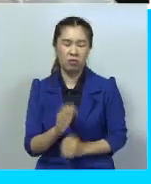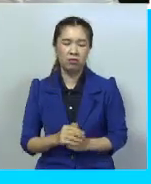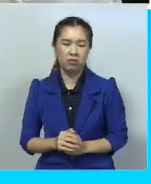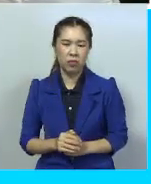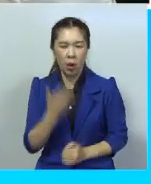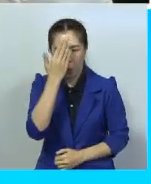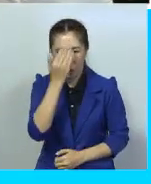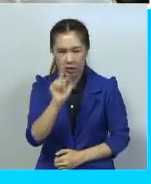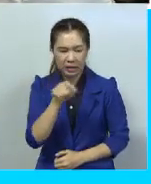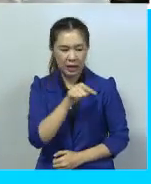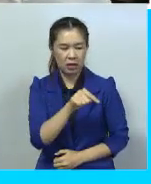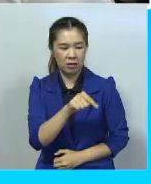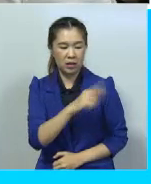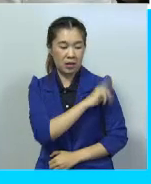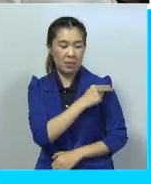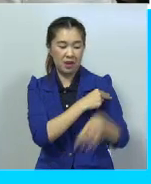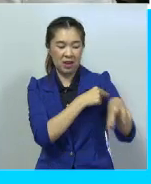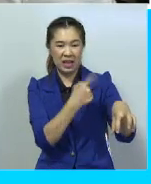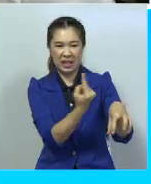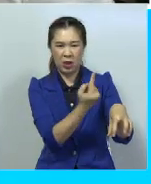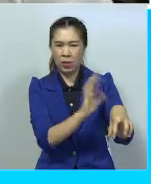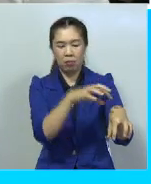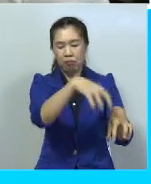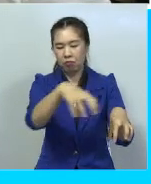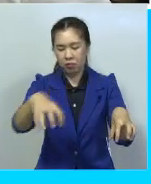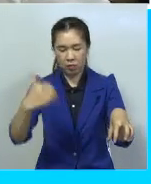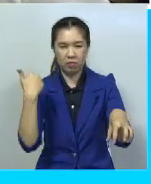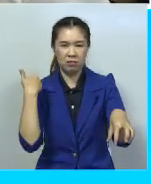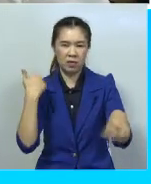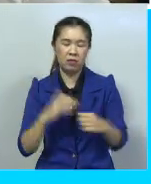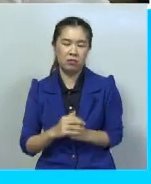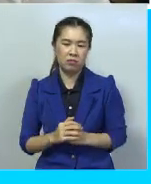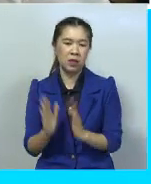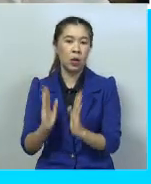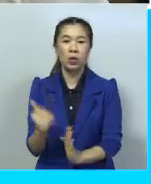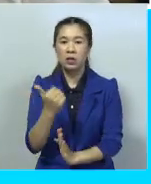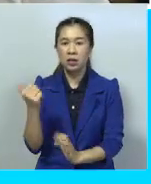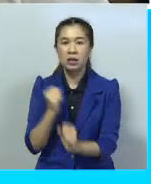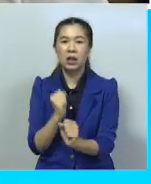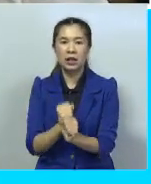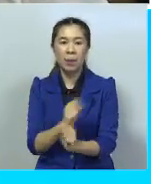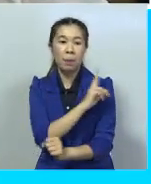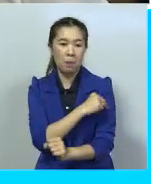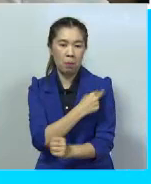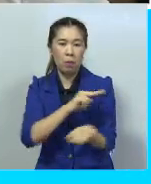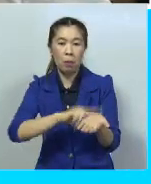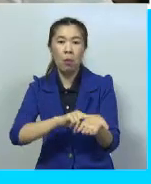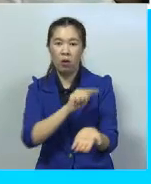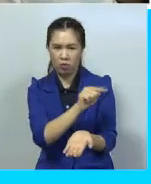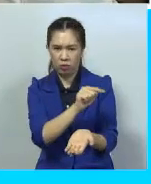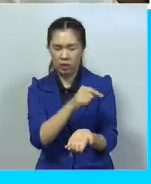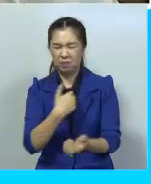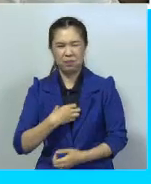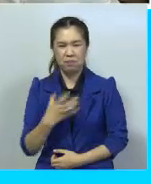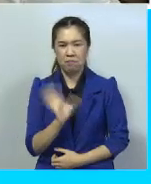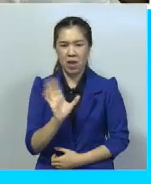ก็คือน่าจะมีคนอื่นด้วยหรือเปล่าที่แบบจะทำกับหมอคนนี้อีกอะไรอย่างเงี้ยค่ะก็เลยไม่อย